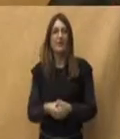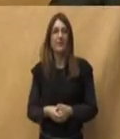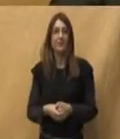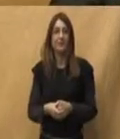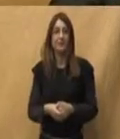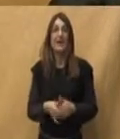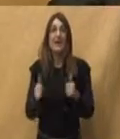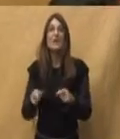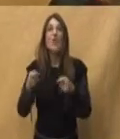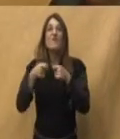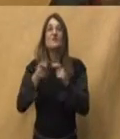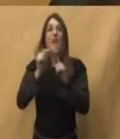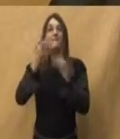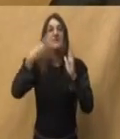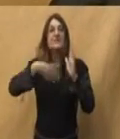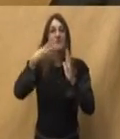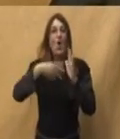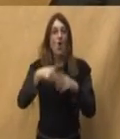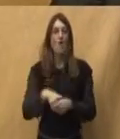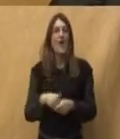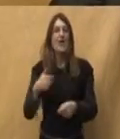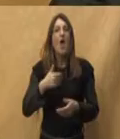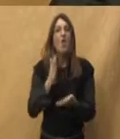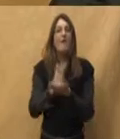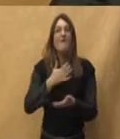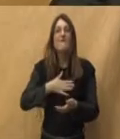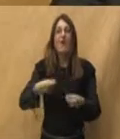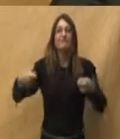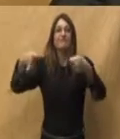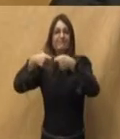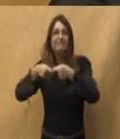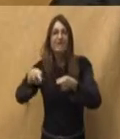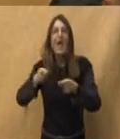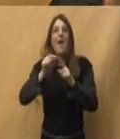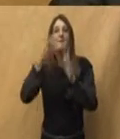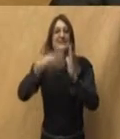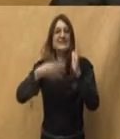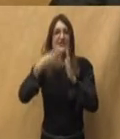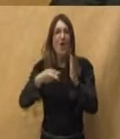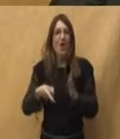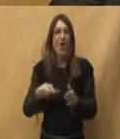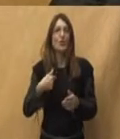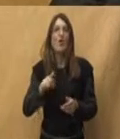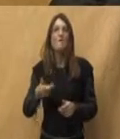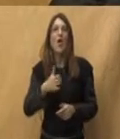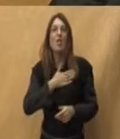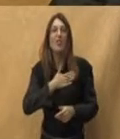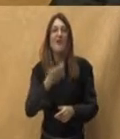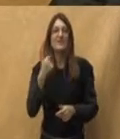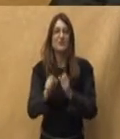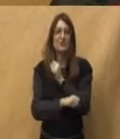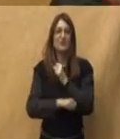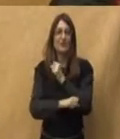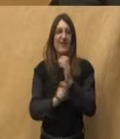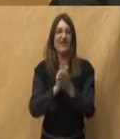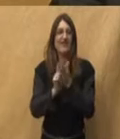I sad dolazimo na psihologiju koju ste spomenuli. Ja uvijek volim u svojim knjigama koketirati sa psihologom, jer mi je to nekako ljubav iz studentskih